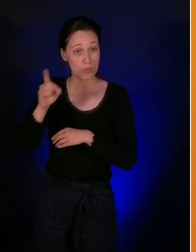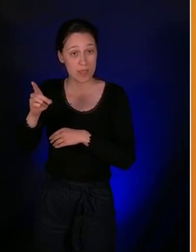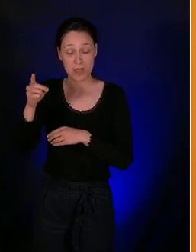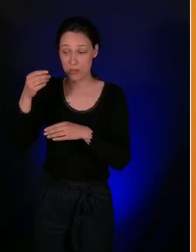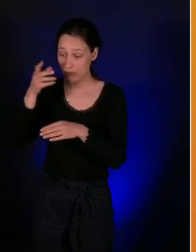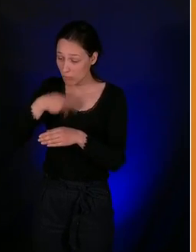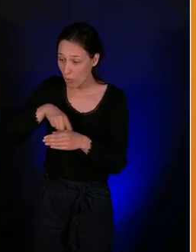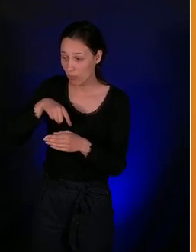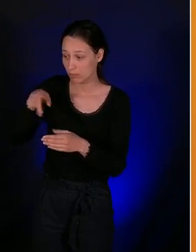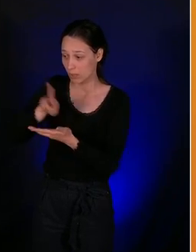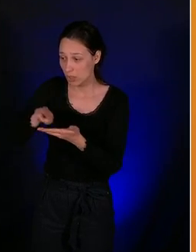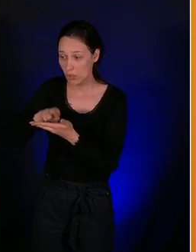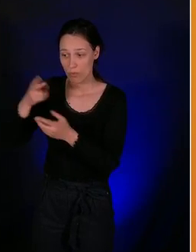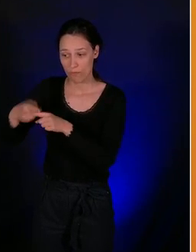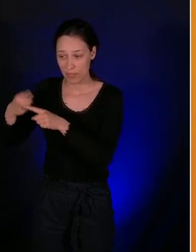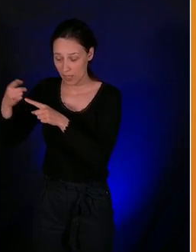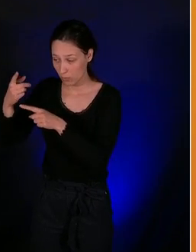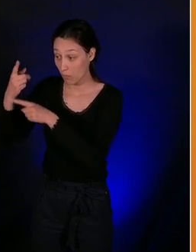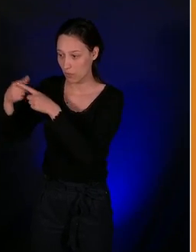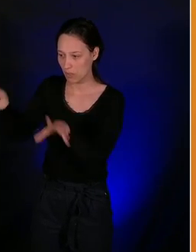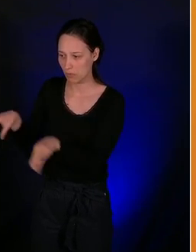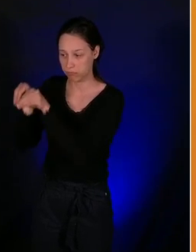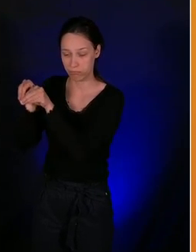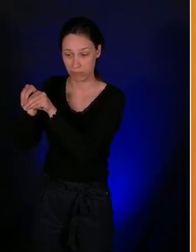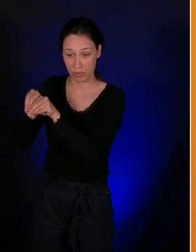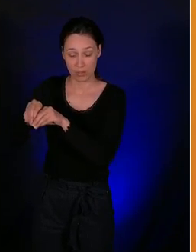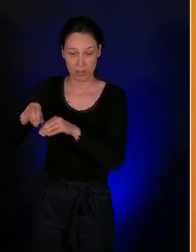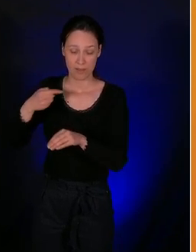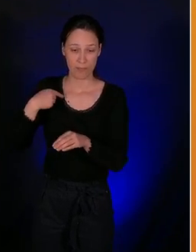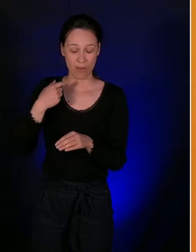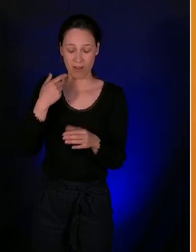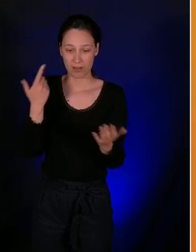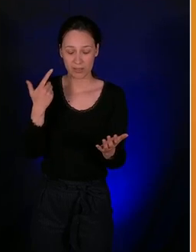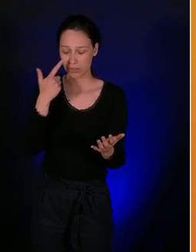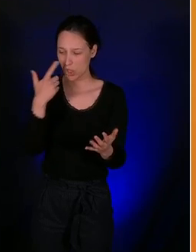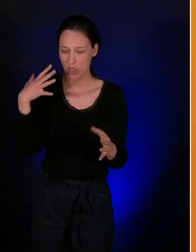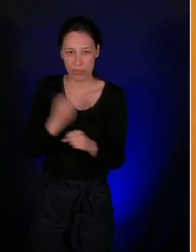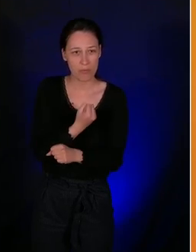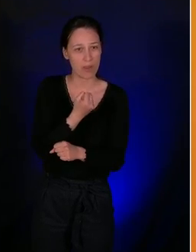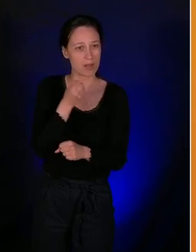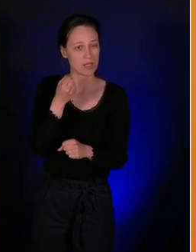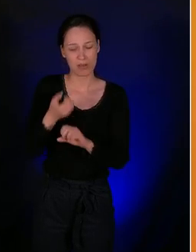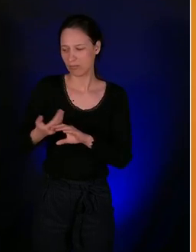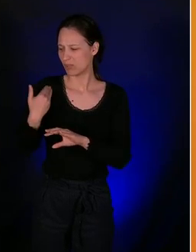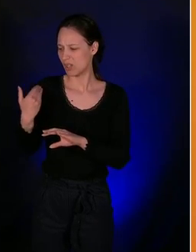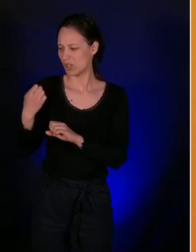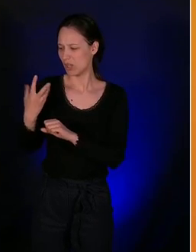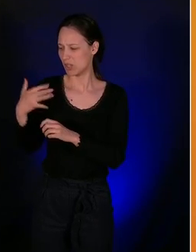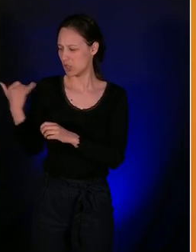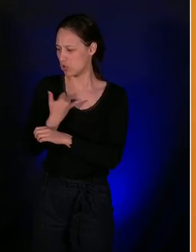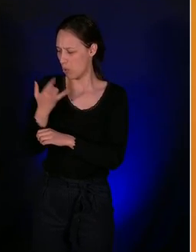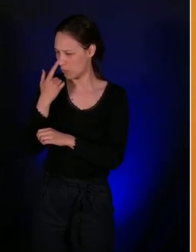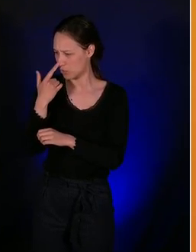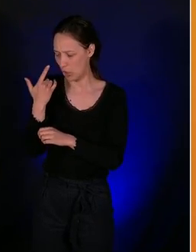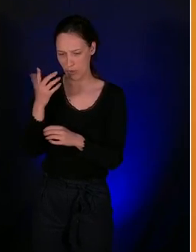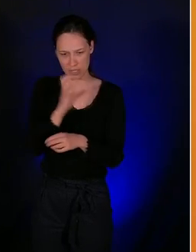nos fédérations et notre confédération. Il faut conclure, je déplore camarade. Les interventions entendues ces derniers jours qui tentent de